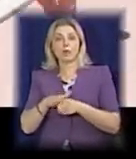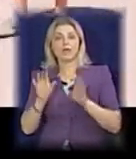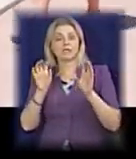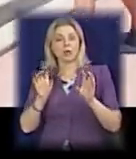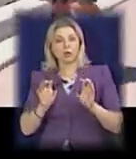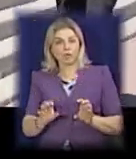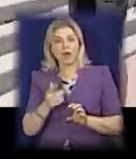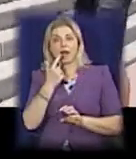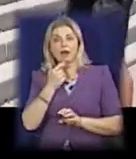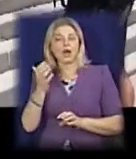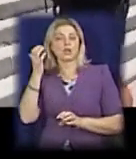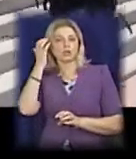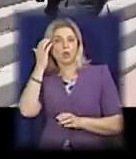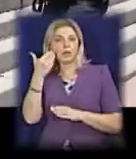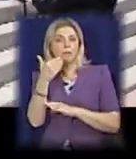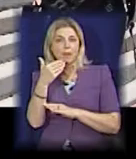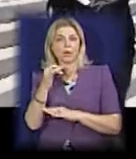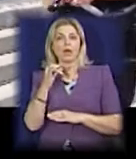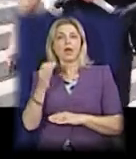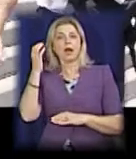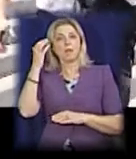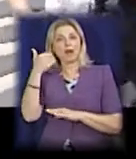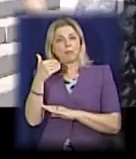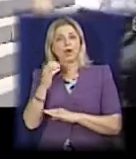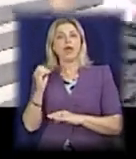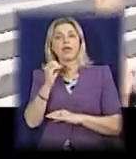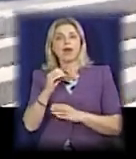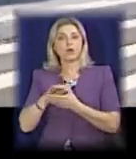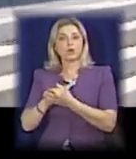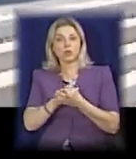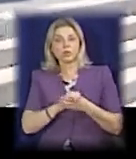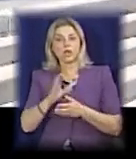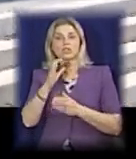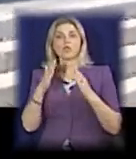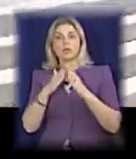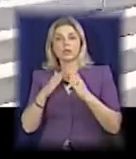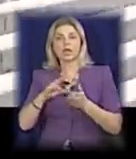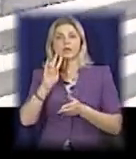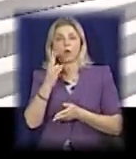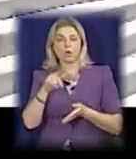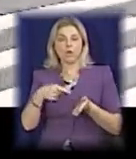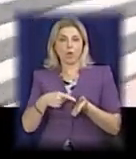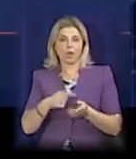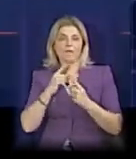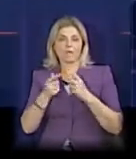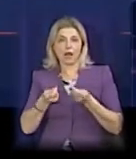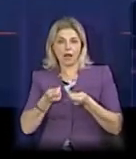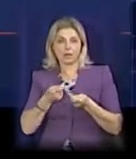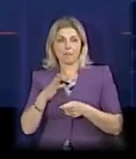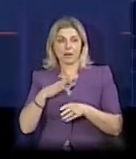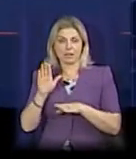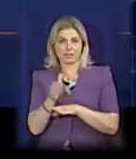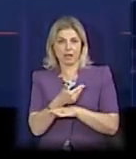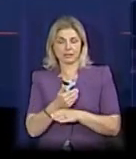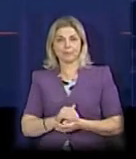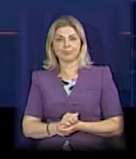законодавства, червоно-чорні прапори і прапори Євросоюзу з будівлі Миколаївської міської ради були зняті. На місце